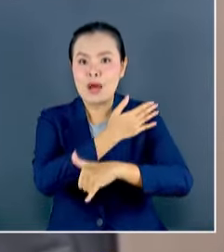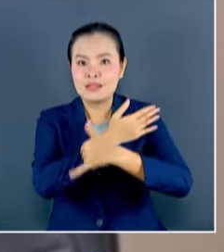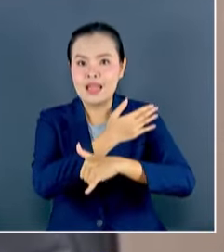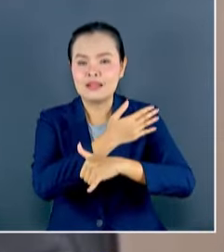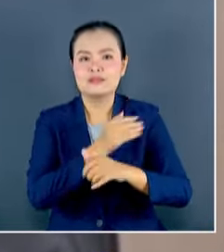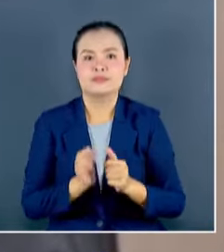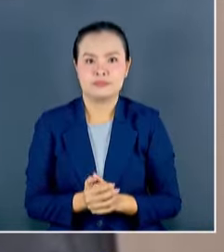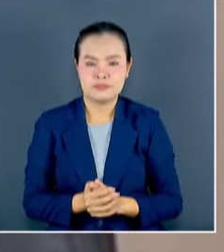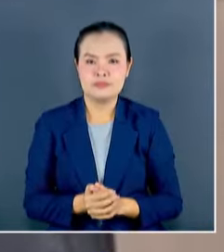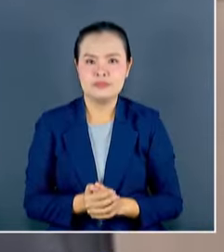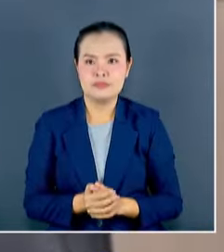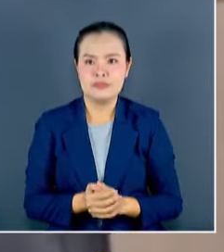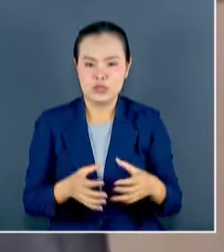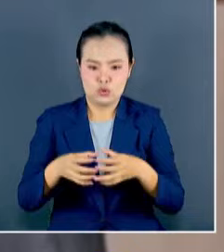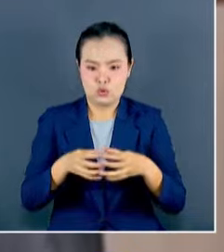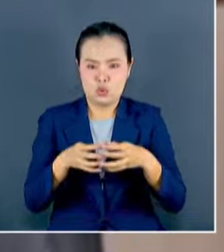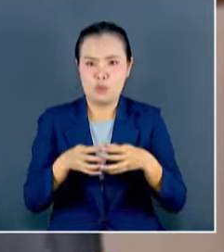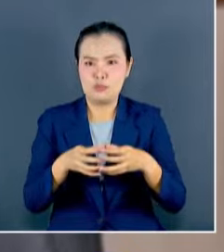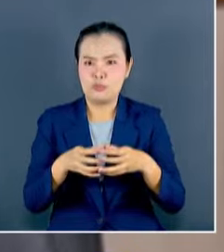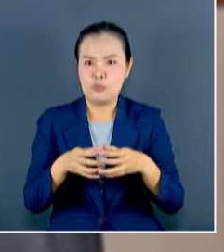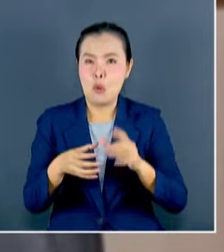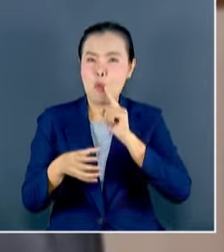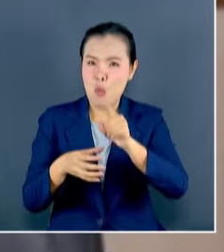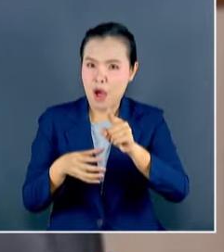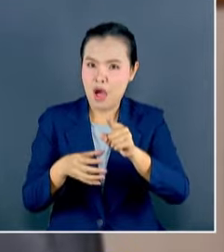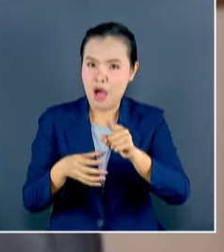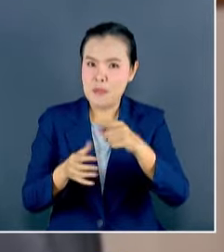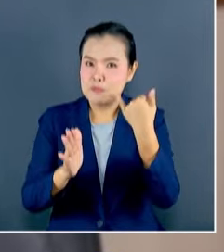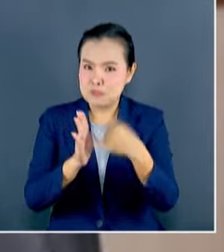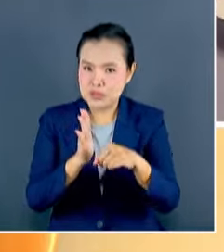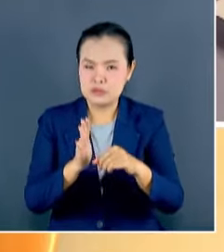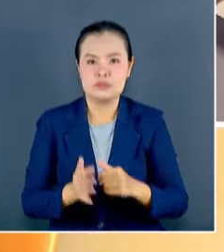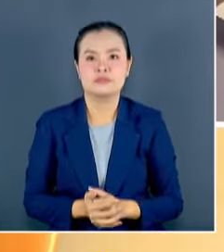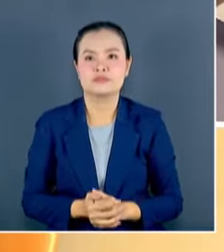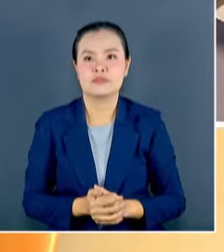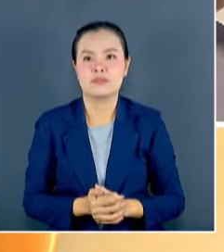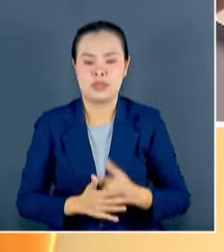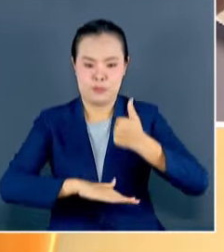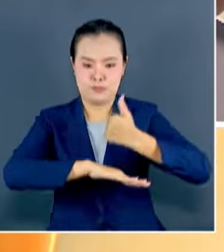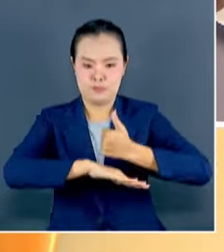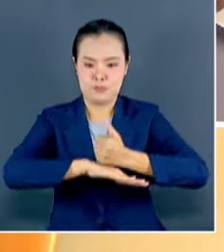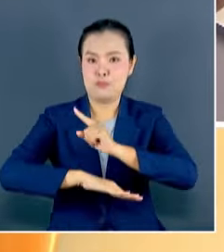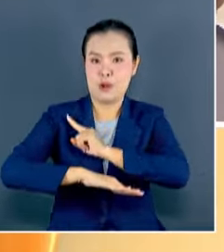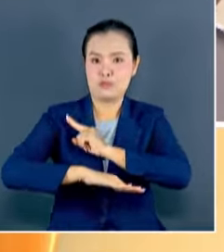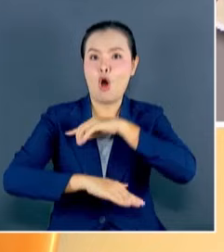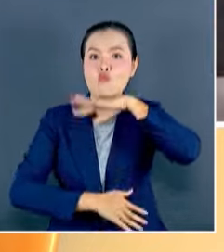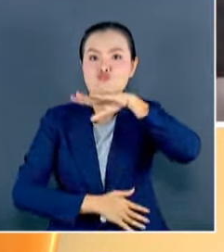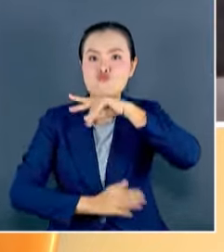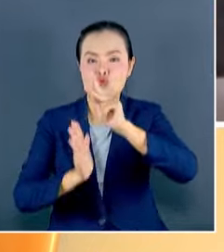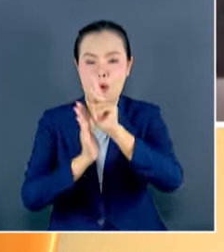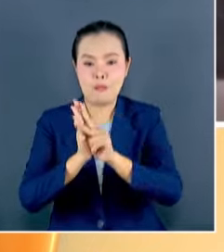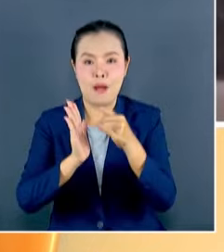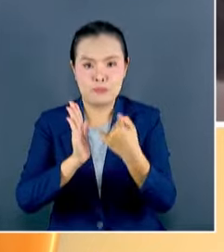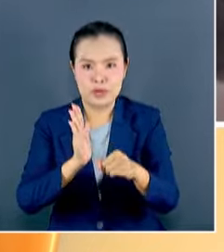ศที่3ซึ่งกลุ่มผู้ต้องหาถูกกล่าวหาด้วยหรือไม่ทีนี้หัวหน้าชุดคลี่คลายคดีหมูเถื่อนก็บอกค่ะว่